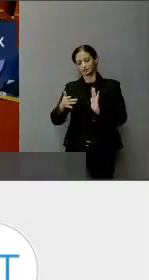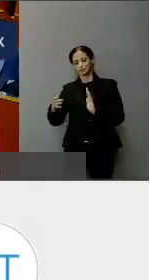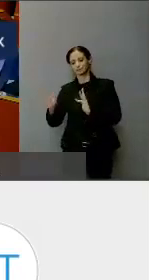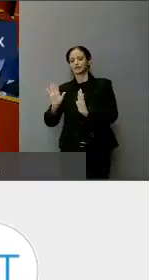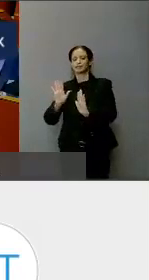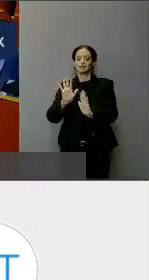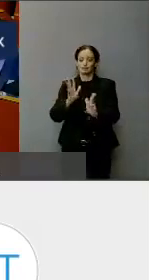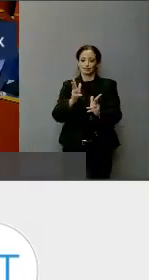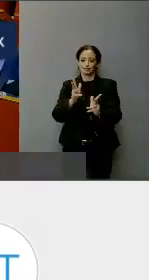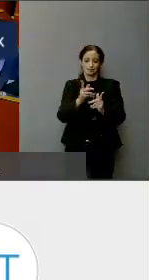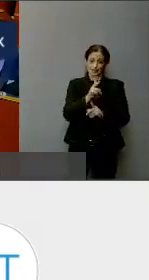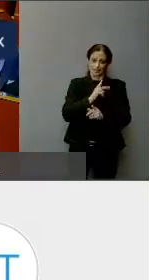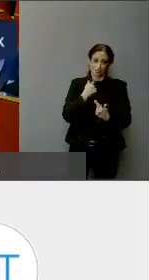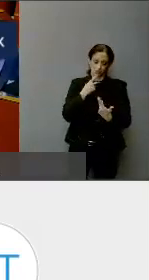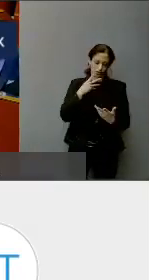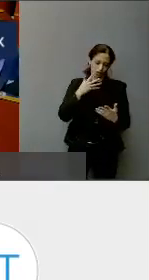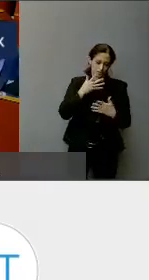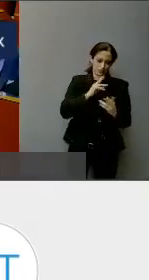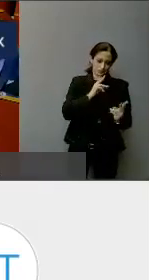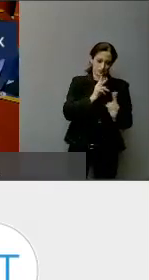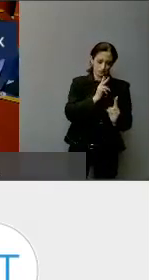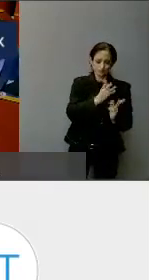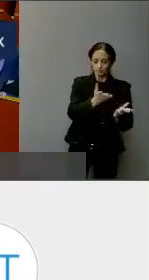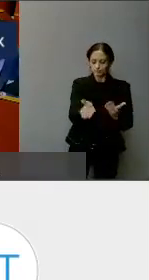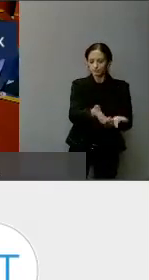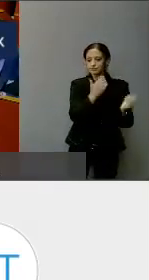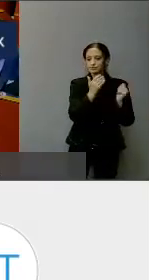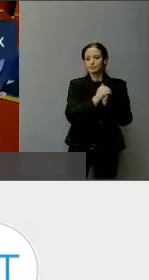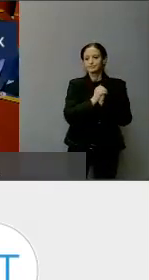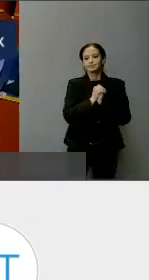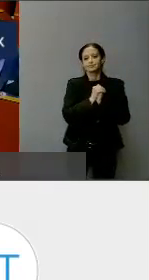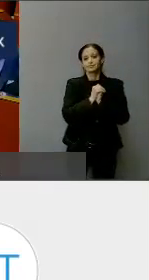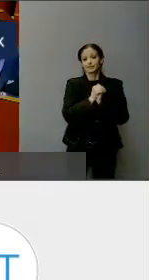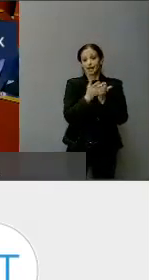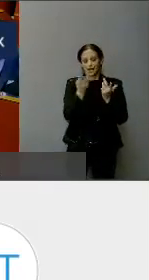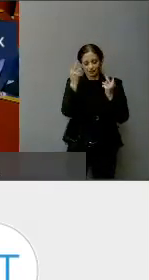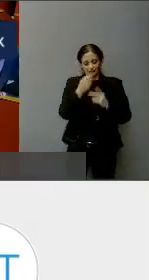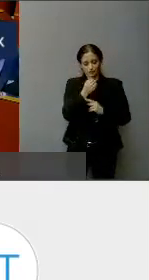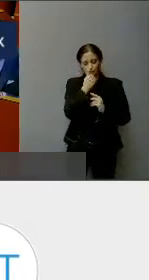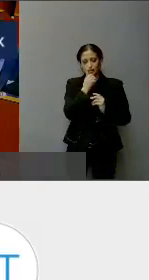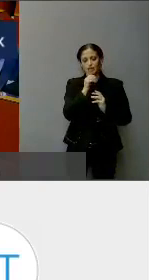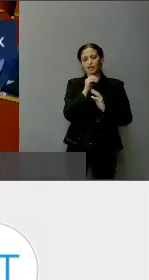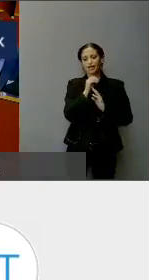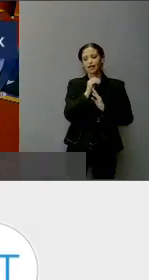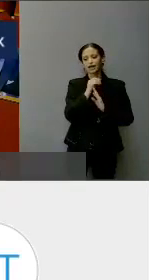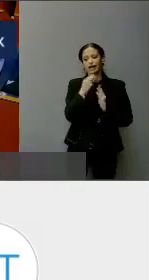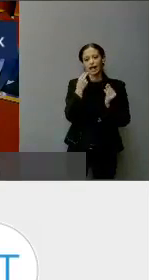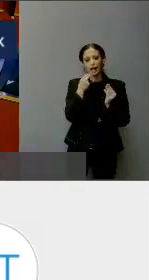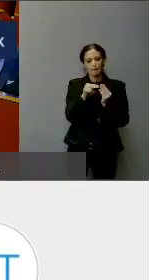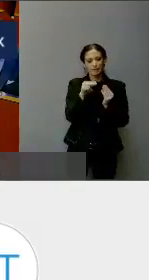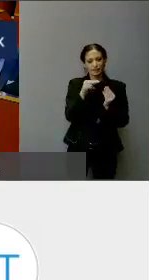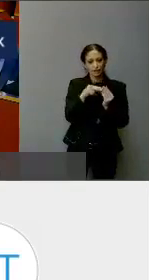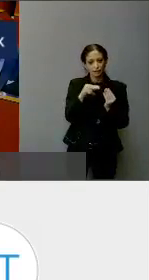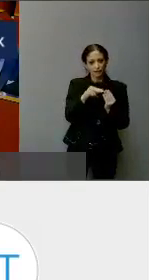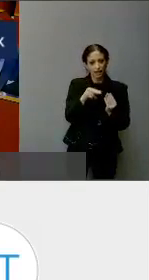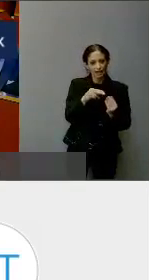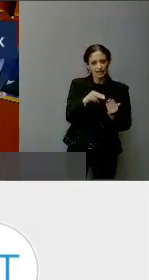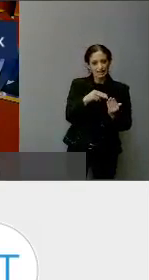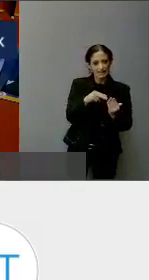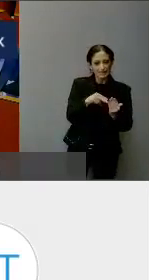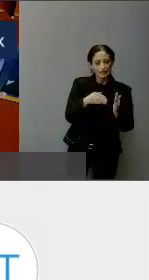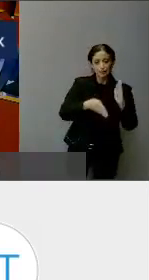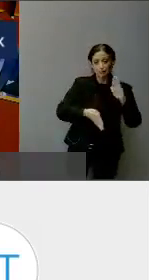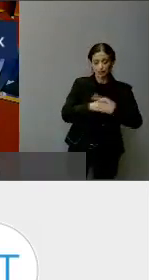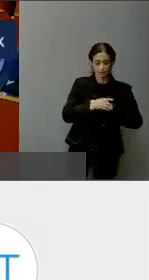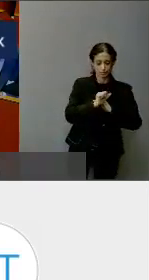risposto e allora tutti questi emendamenti che appunto partono dal numero uno